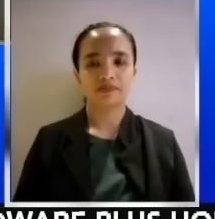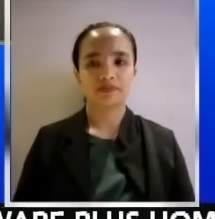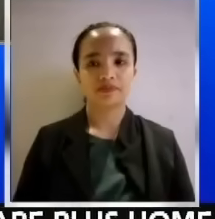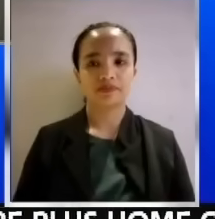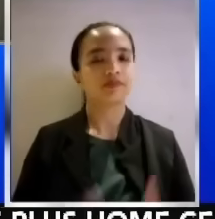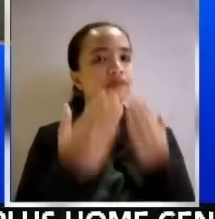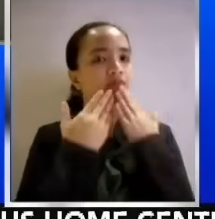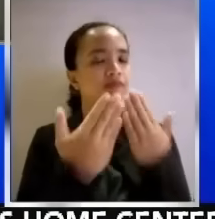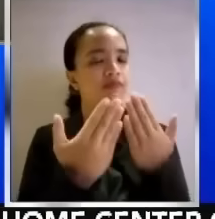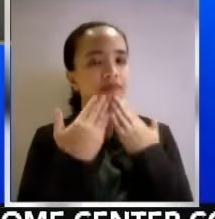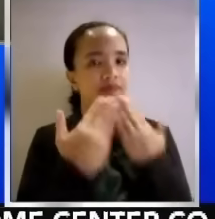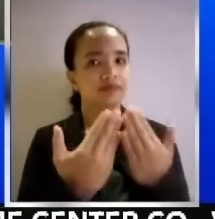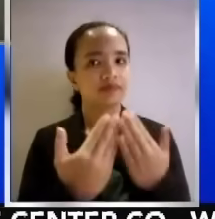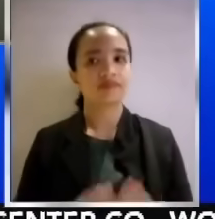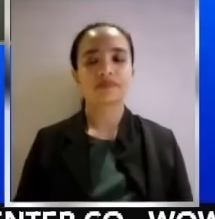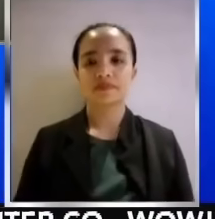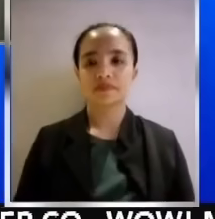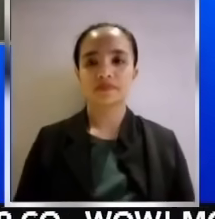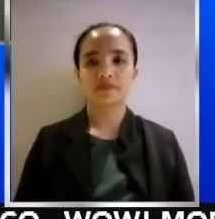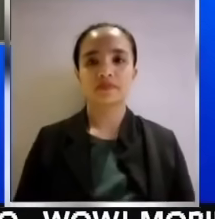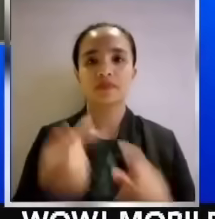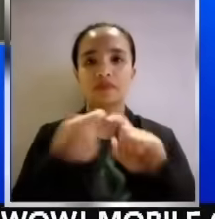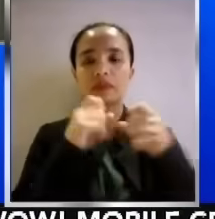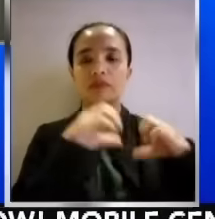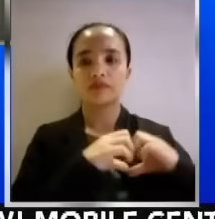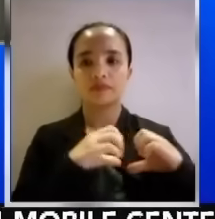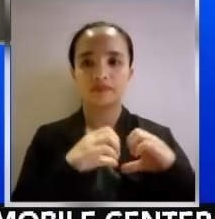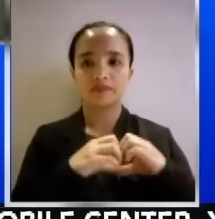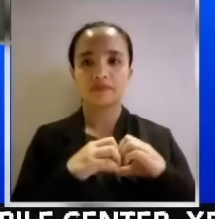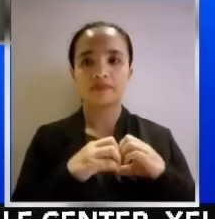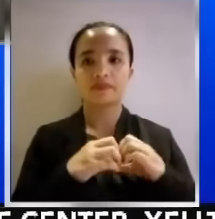salamat, Russell Simorio ng GMA Regional TV, 1 North